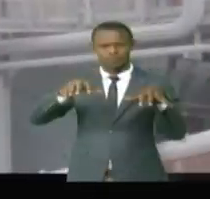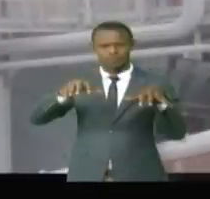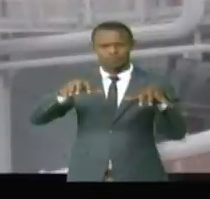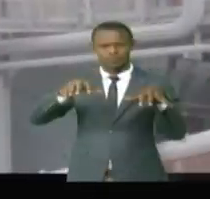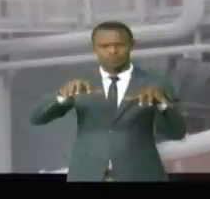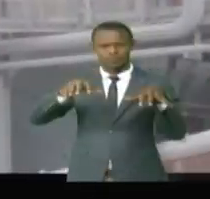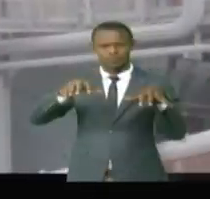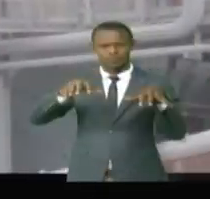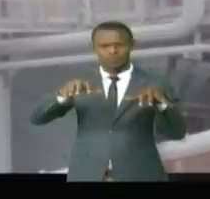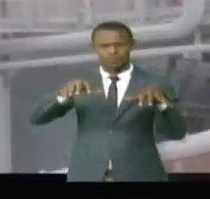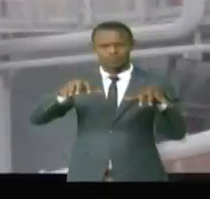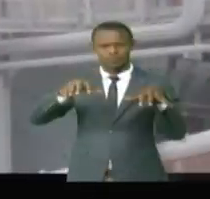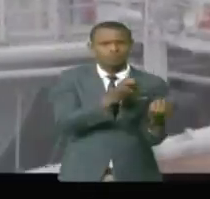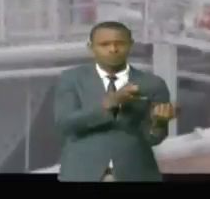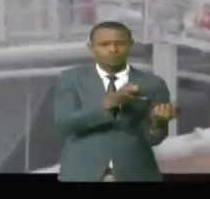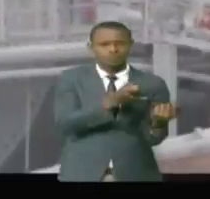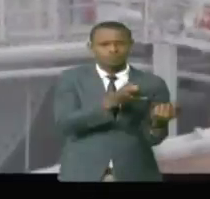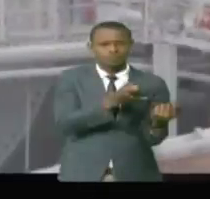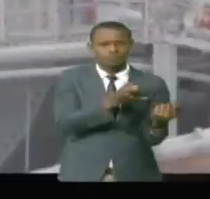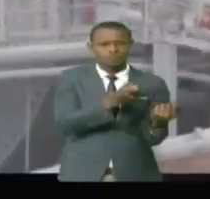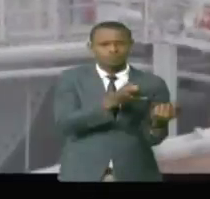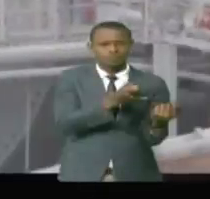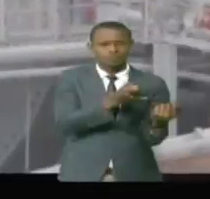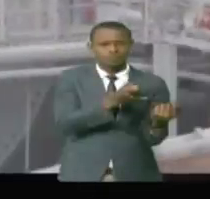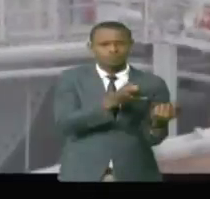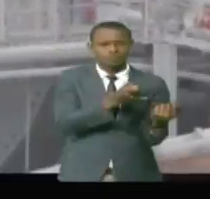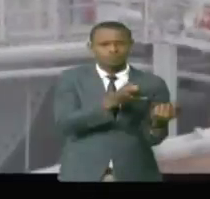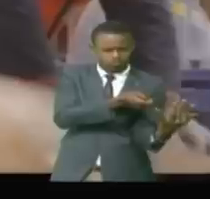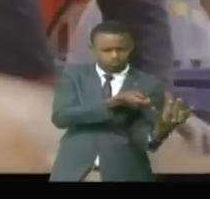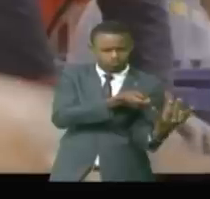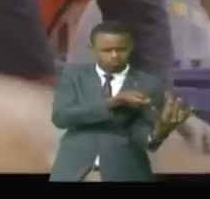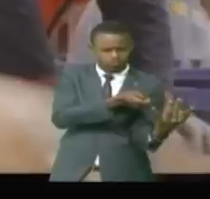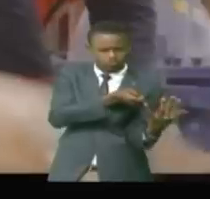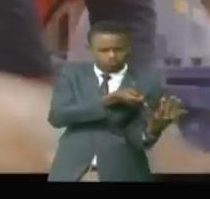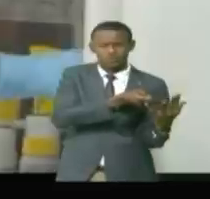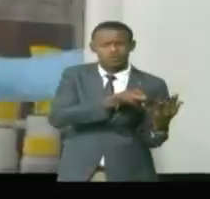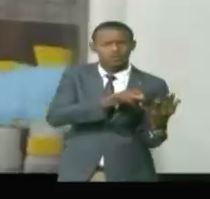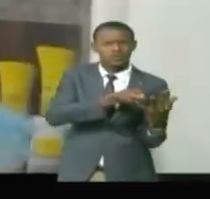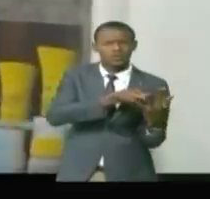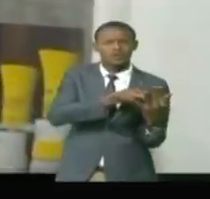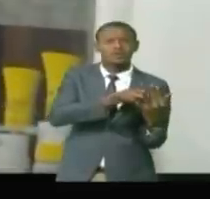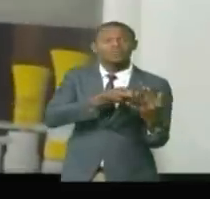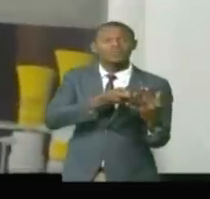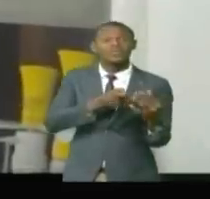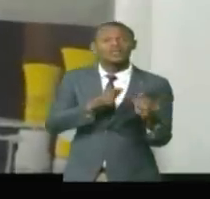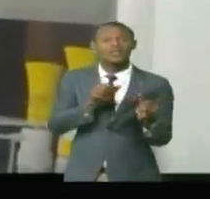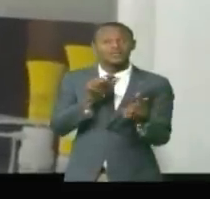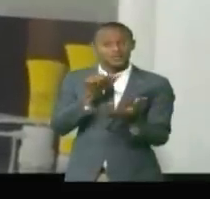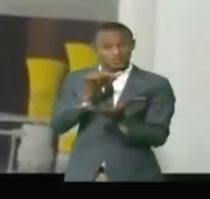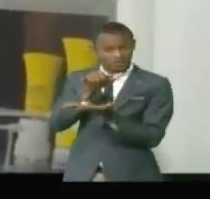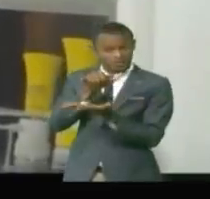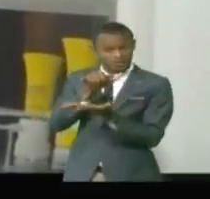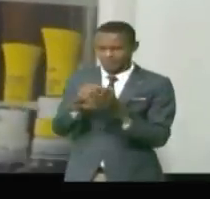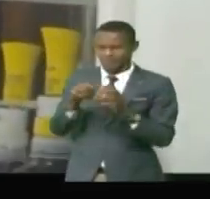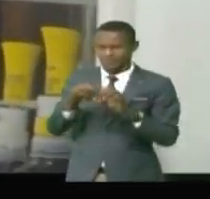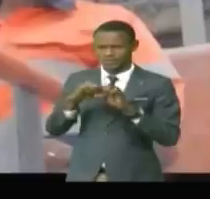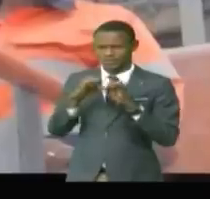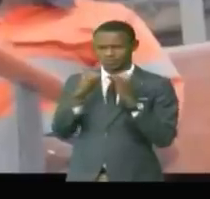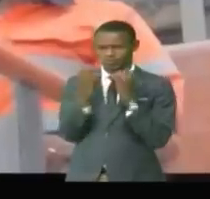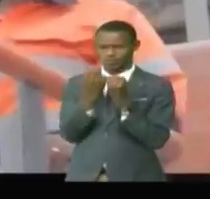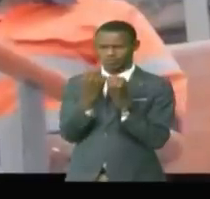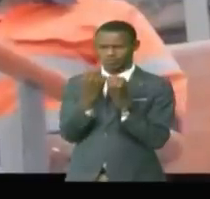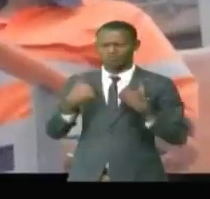cuivre afin de produire la mine d'au moins. La mine française a lancé son projet de